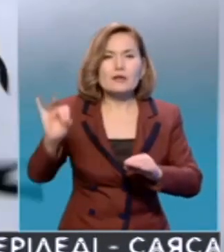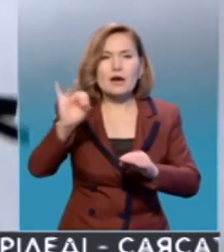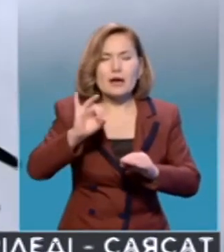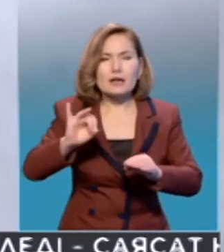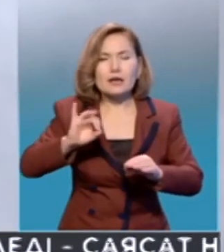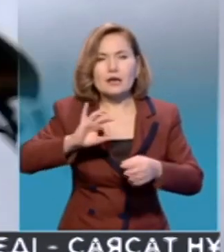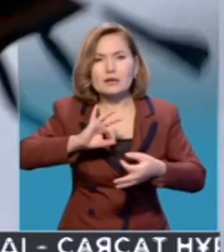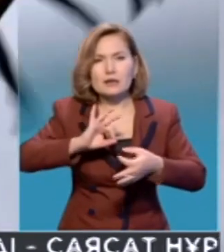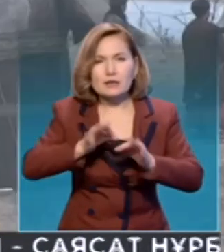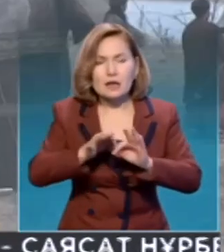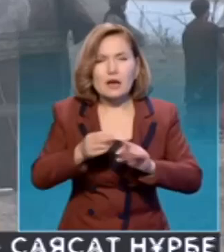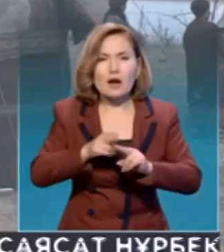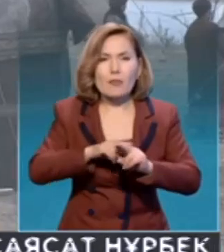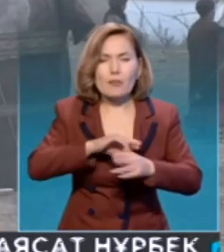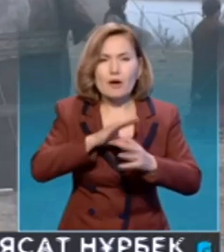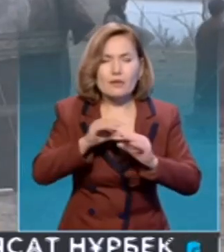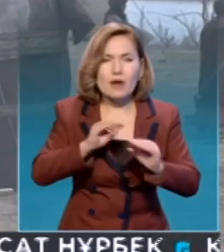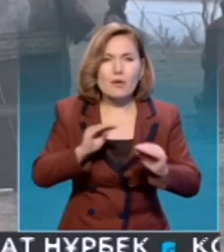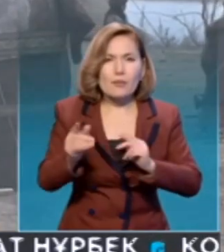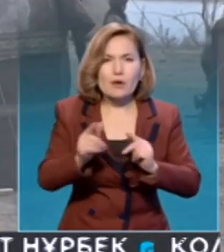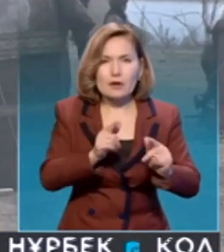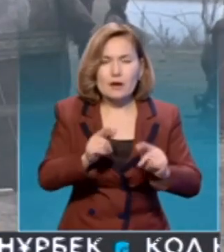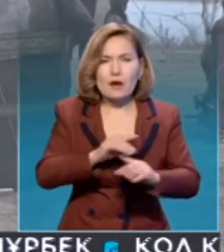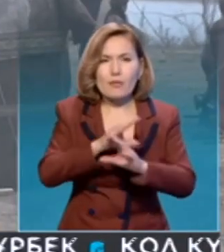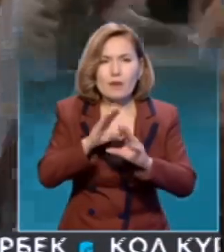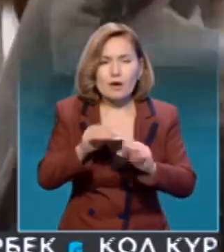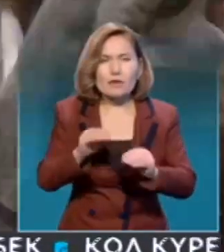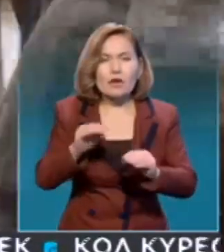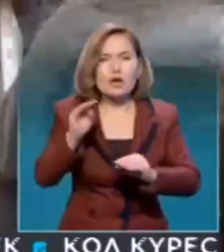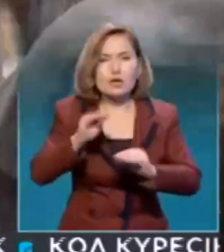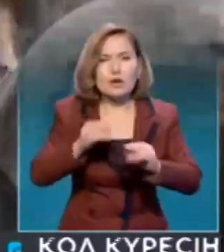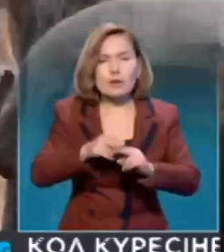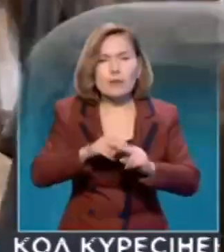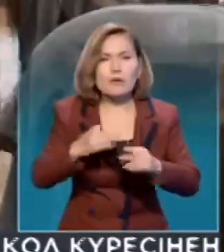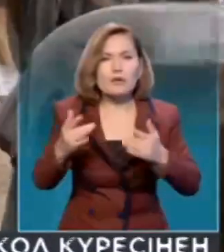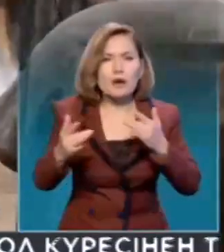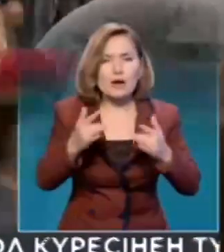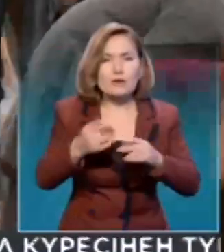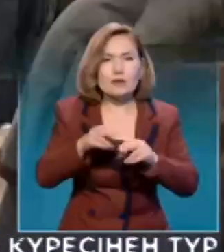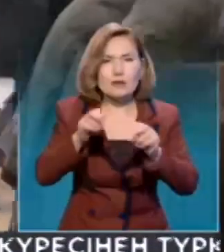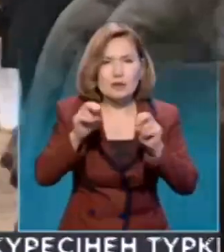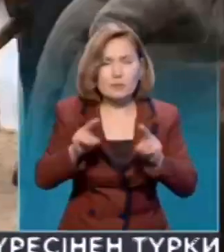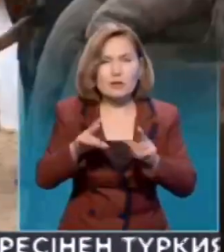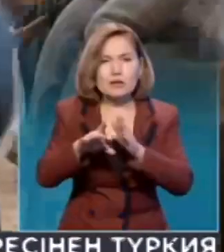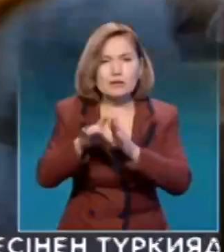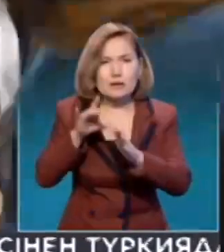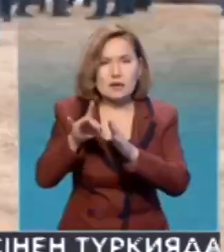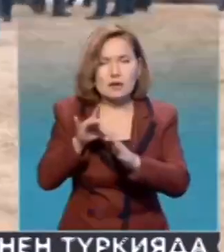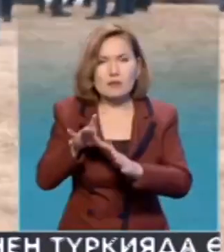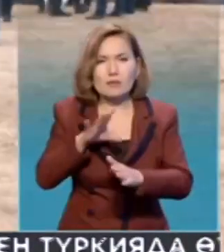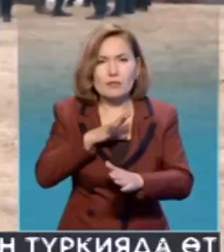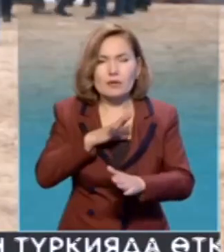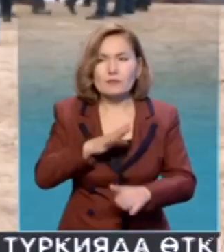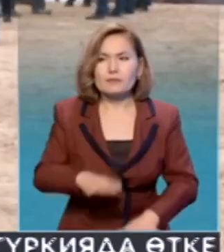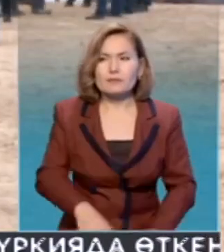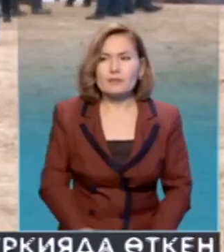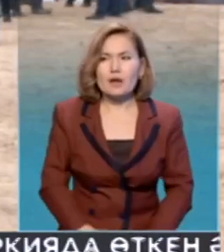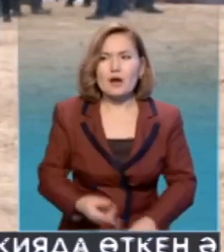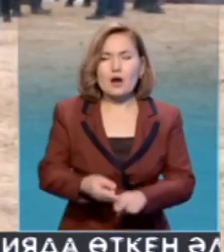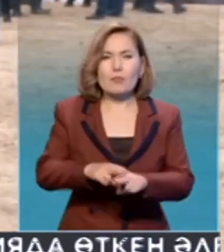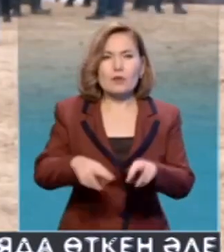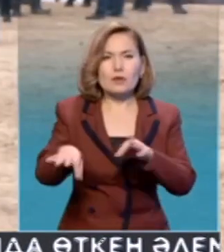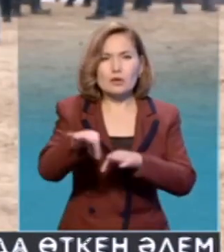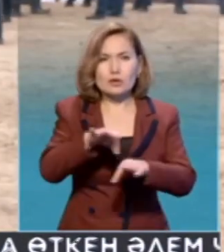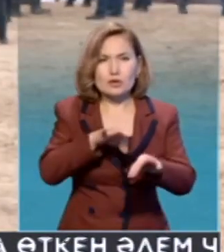деректерге, аңыз-дастандар мен қолжазбаларға сүйене отырып жасалған. Актерлер де арнайы сараланып алынған. Бұл жобада мен